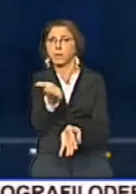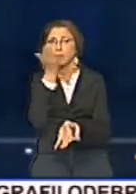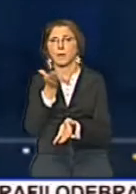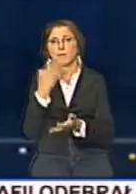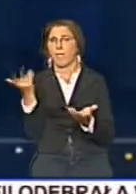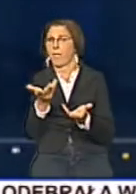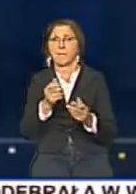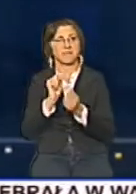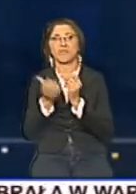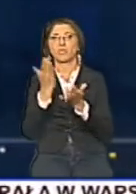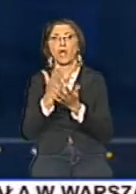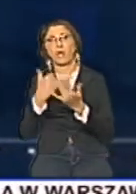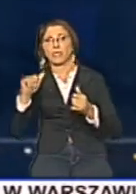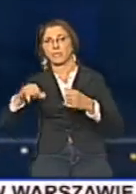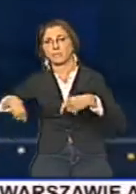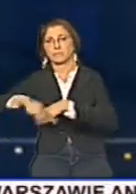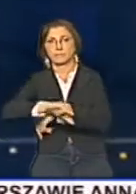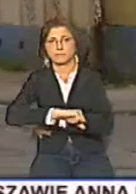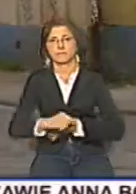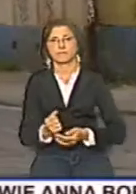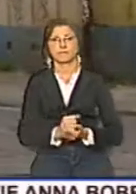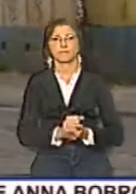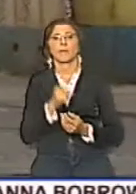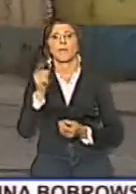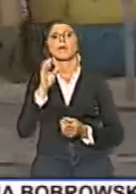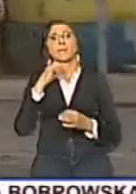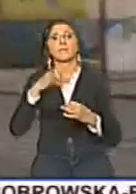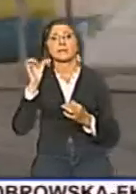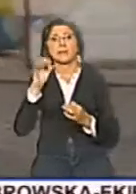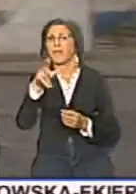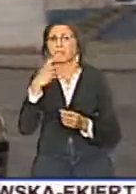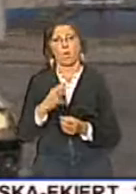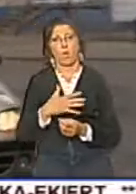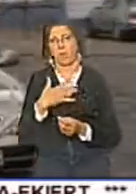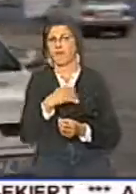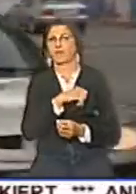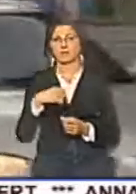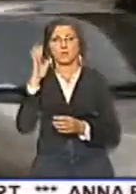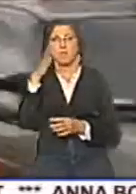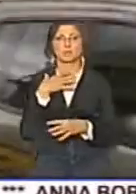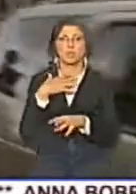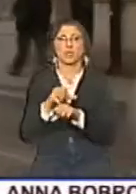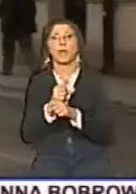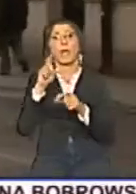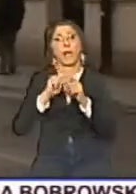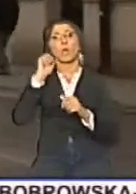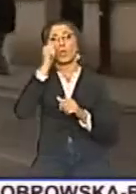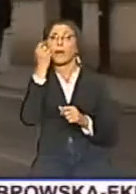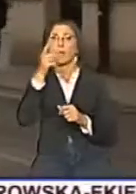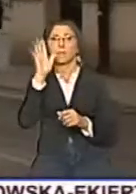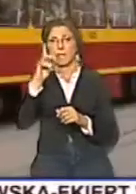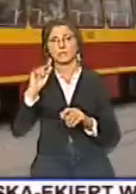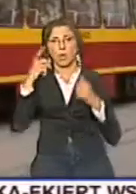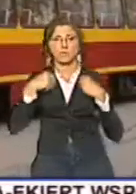jakiejkolwiek alternatywy poza zmianą środka transportu. Radosław Stępień nie obawia się paraliżu komunikacji miejskiej, ale od jutra rana